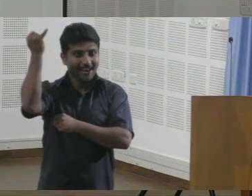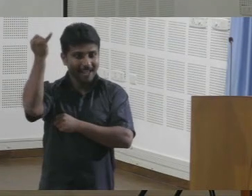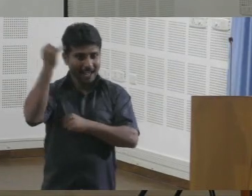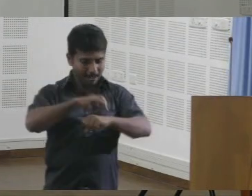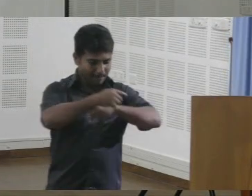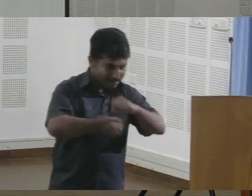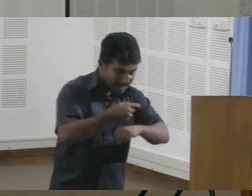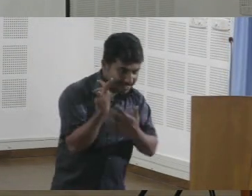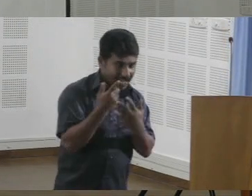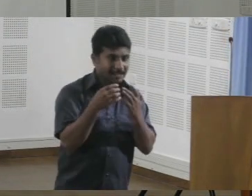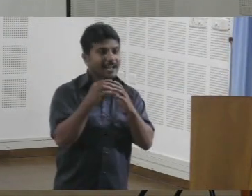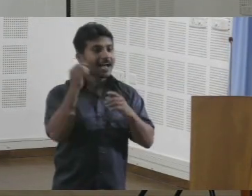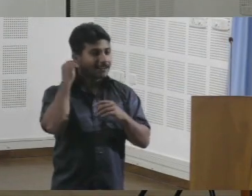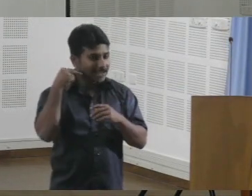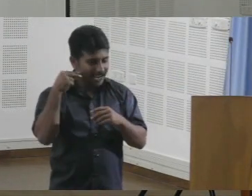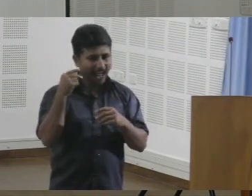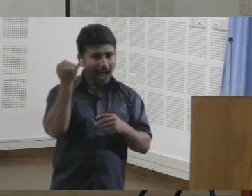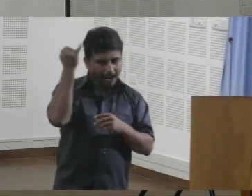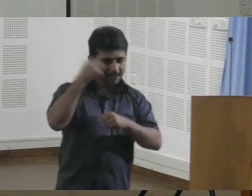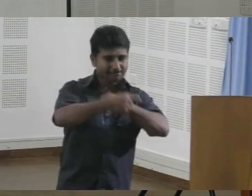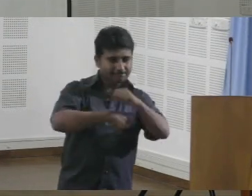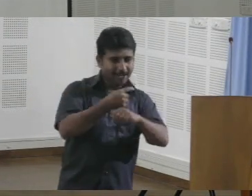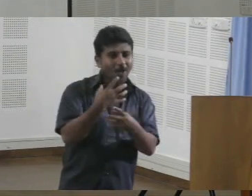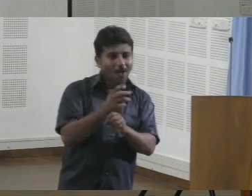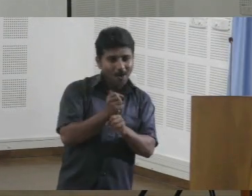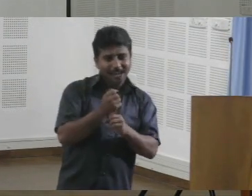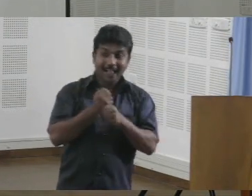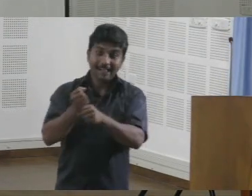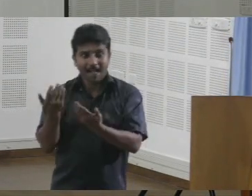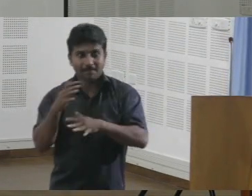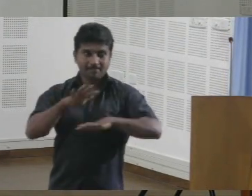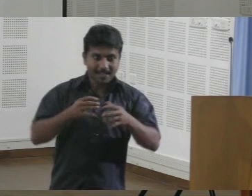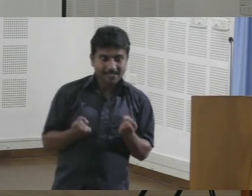ഉണ്ടാക്കി ടീച്ചേഴ്സിന് ഗിഫ്റ്റ് ചെയ്യാന്നുള്ള ഒരു ഇതായിട്ട് സ്റ്റാർട്ട് ചെയ്തു.